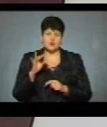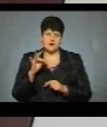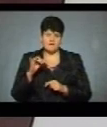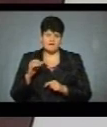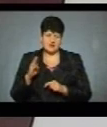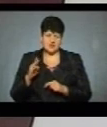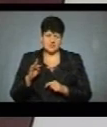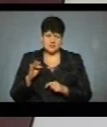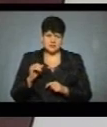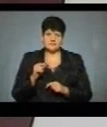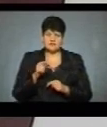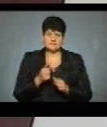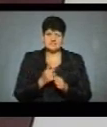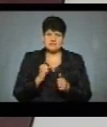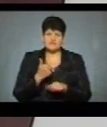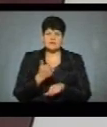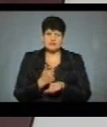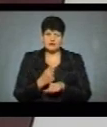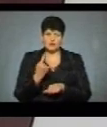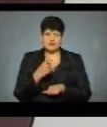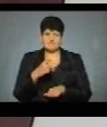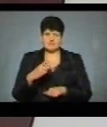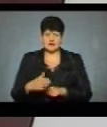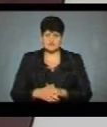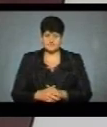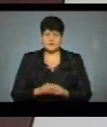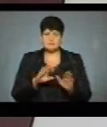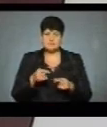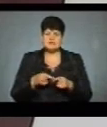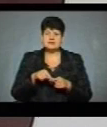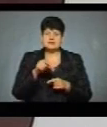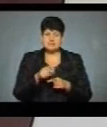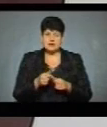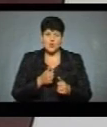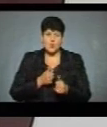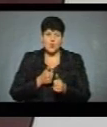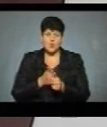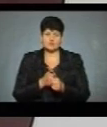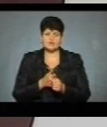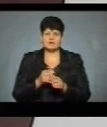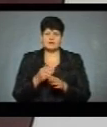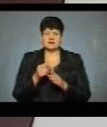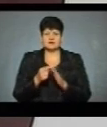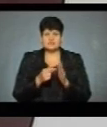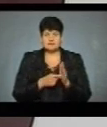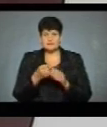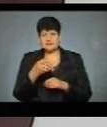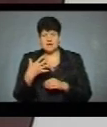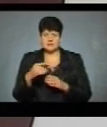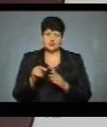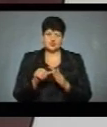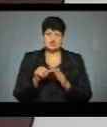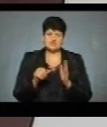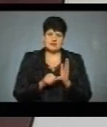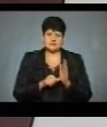С'ястад Крістіансена. Його відставання від лідера – 1 хвилина. Після цієї гонки Дмитро Підручний ділить 15-ту і 16-ту позицію з